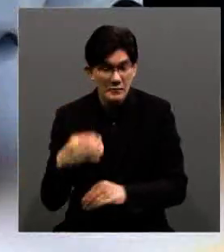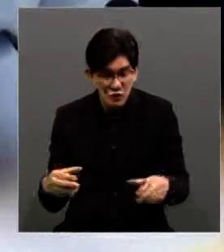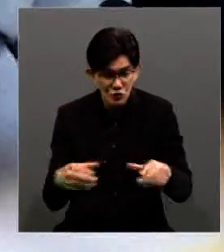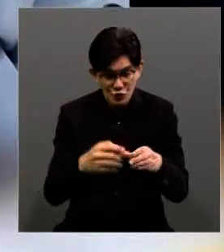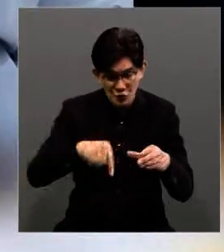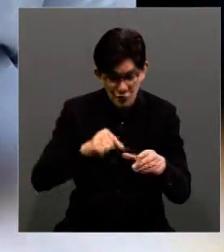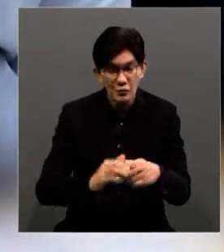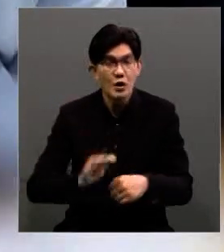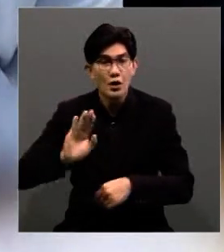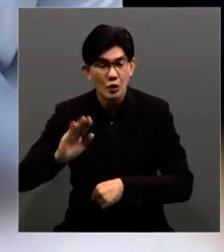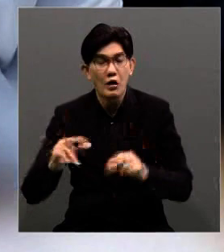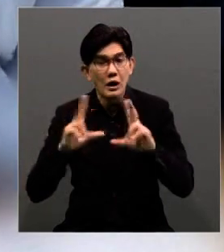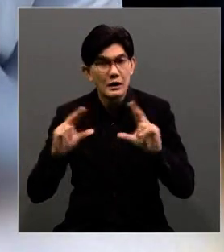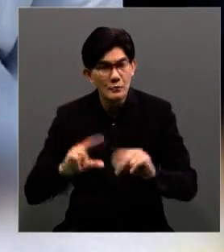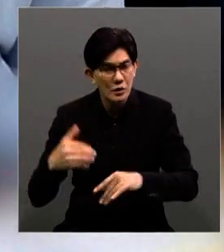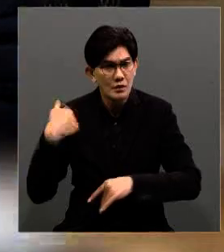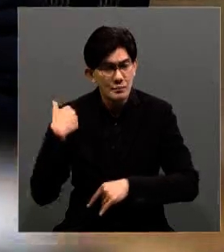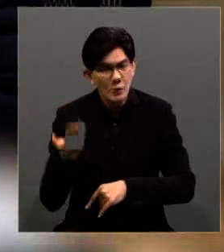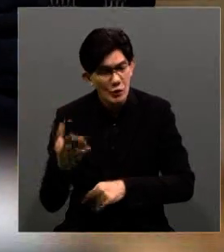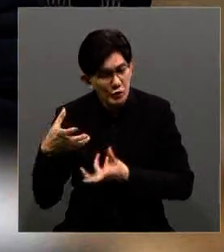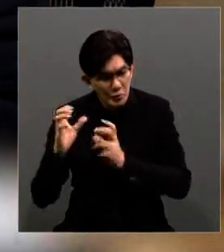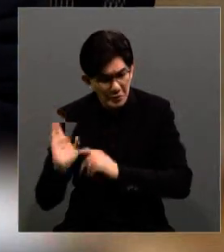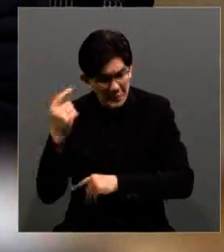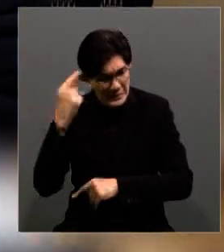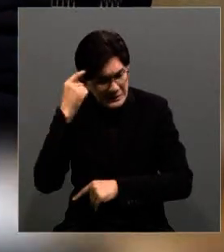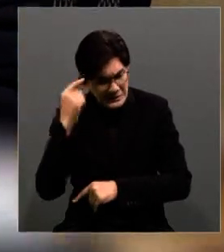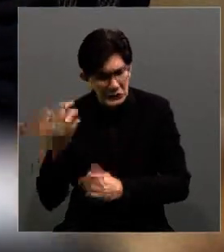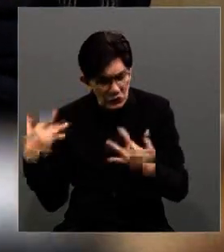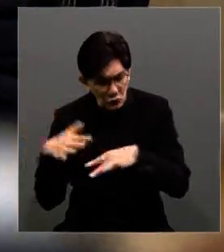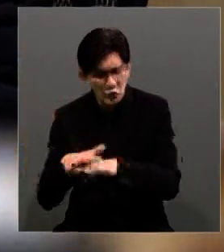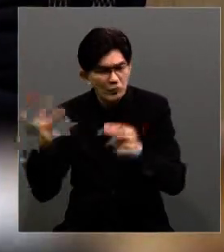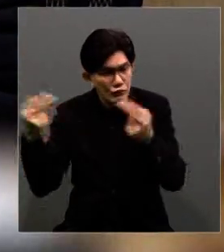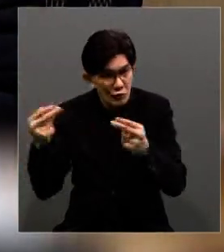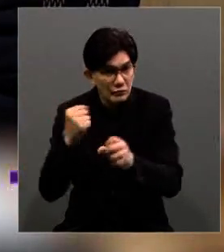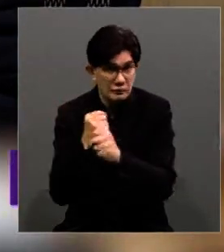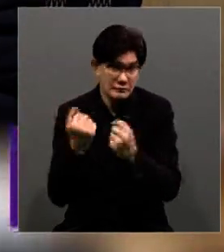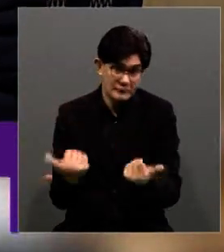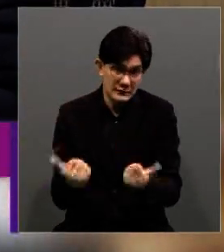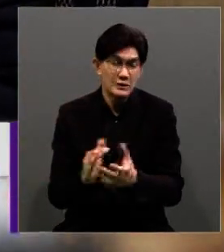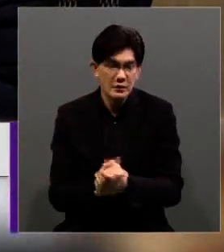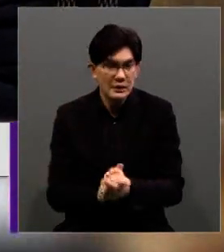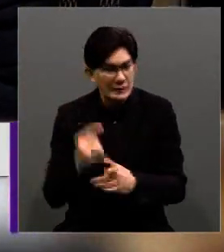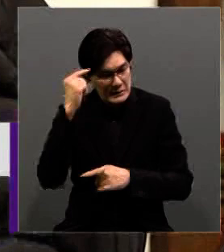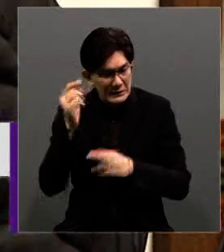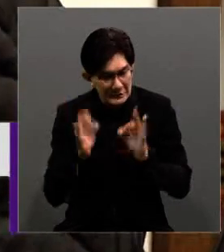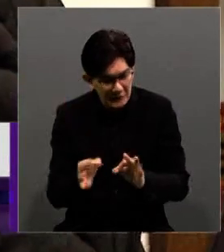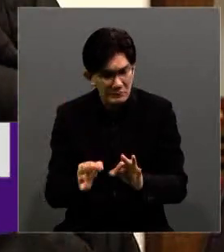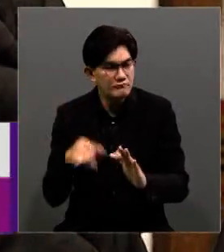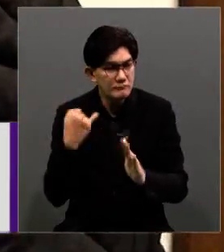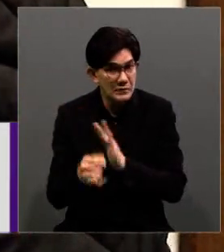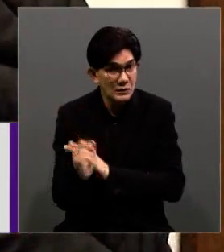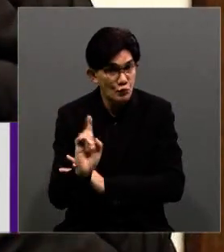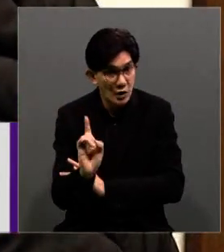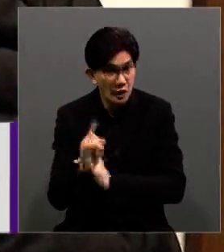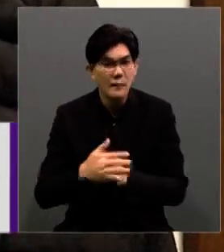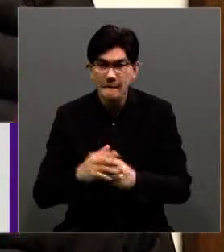ติดอาวุธฮิสบอลลาในเลบานอนขอให้ทบทวนให้ดีถ้าคิดจะเข้าร่วมการสู้รบในครั้งนี้เพราะว่าการตัดสินใจที่ผิดพลาด